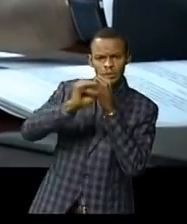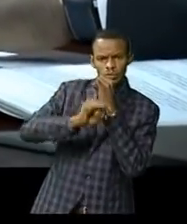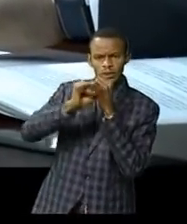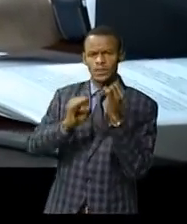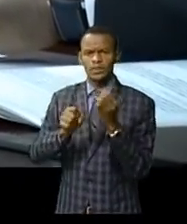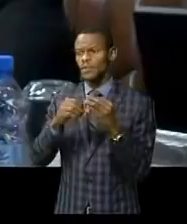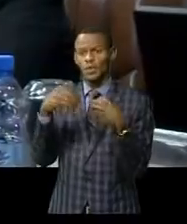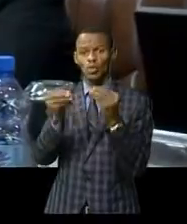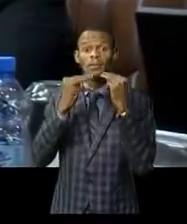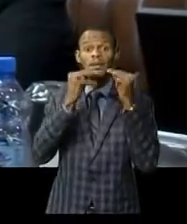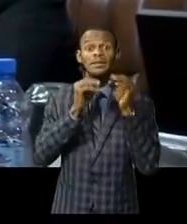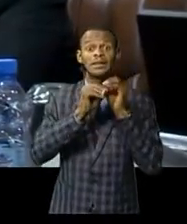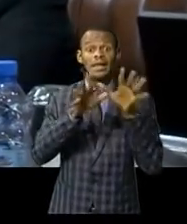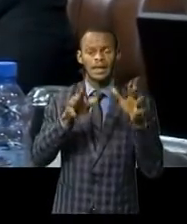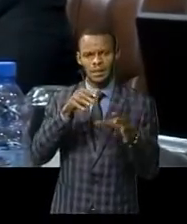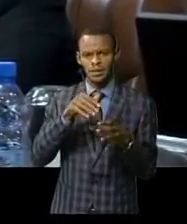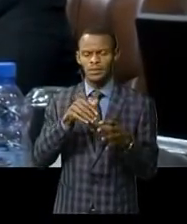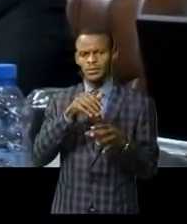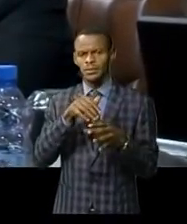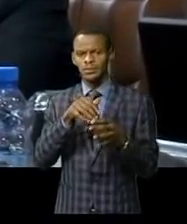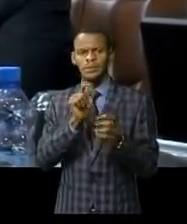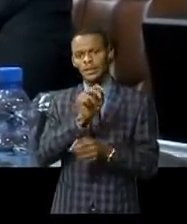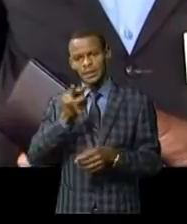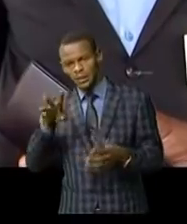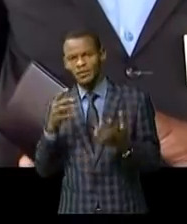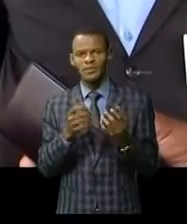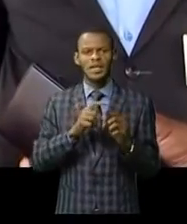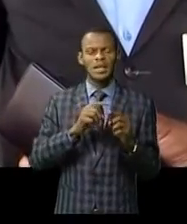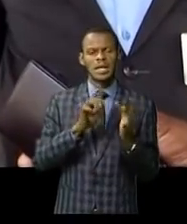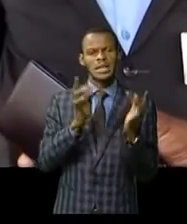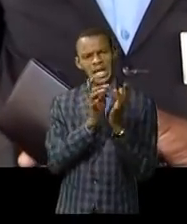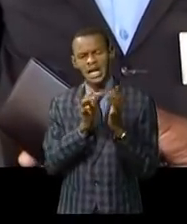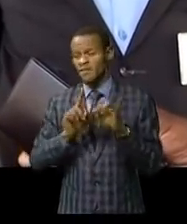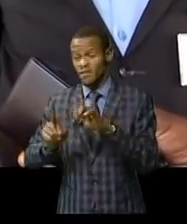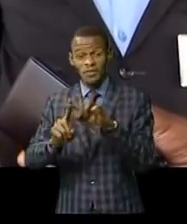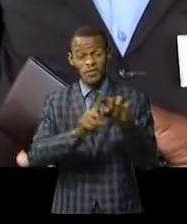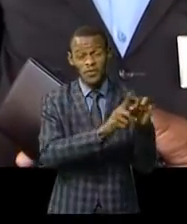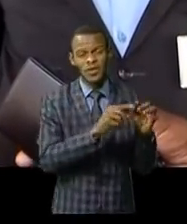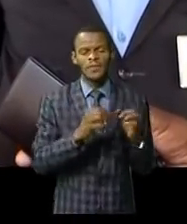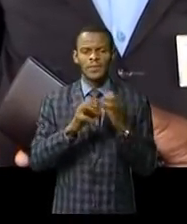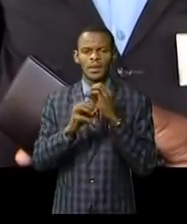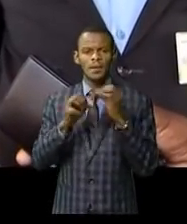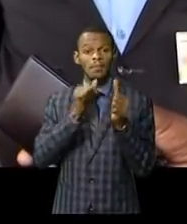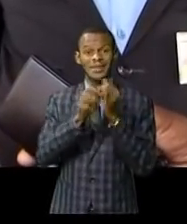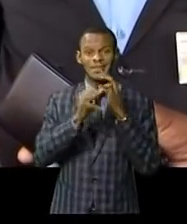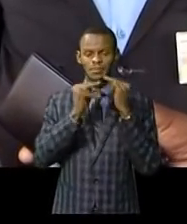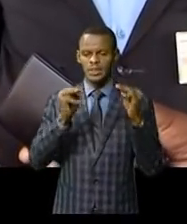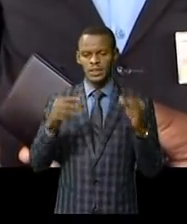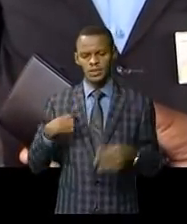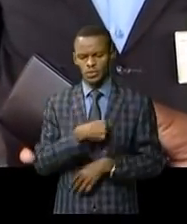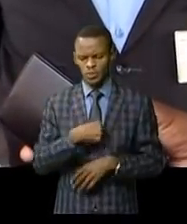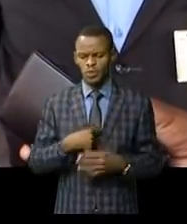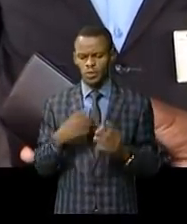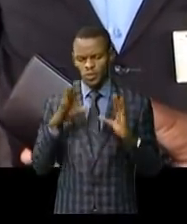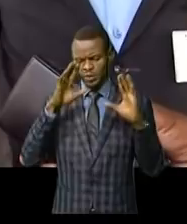message clair à travers nos canaux de communication. Nous sommes déjà dans le bain en quittant